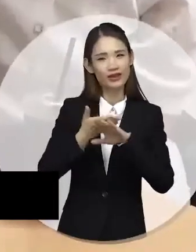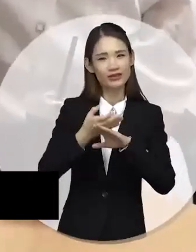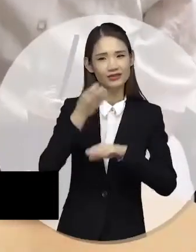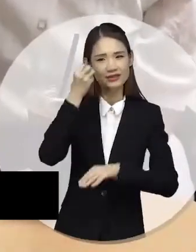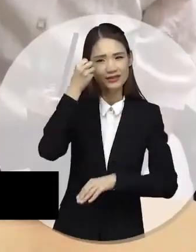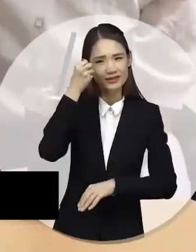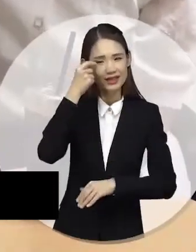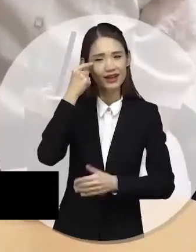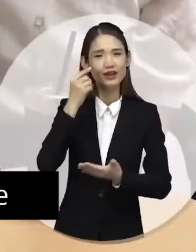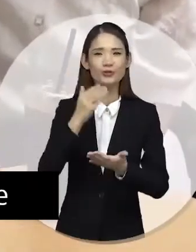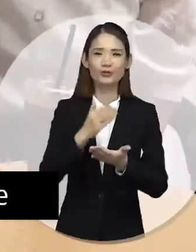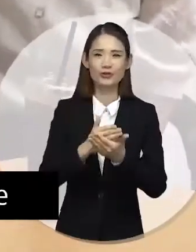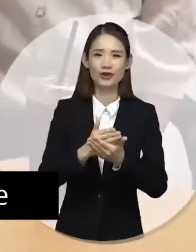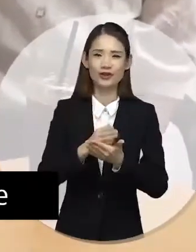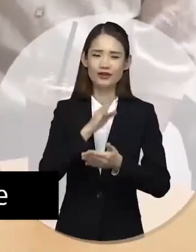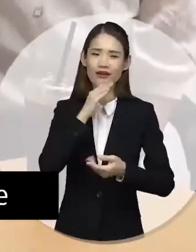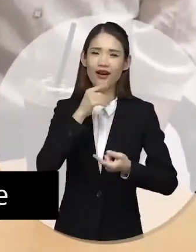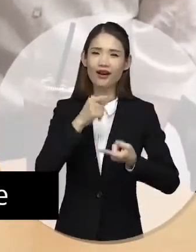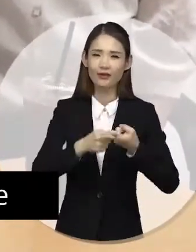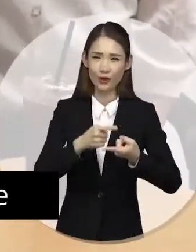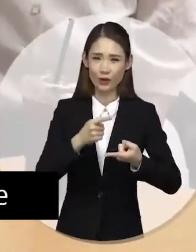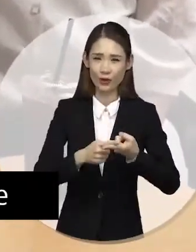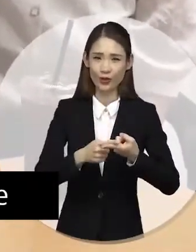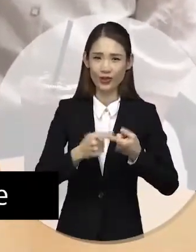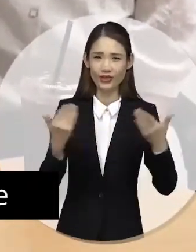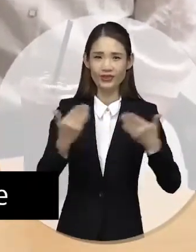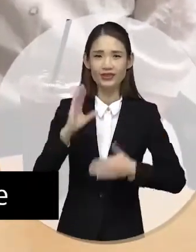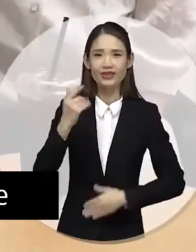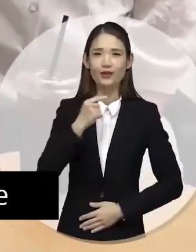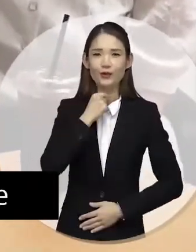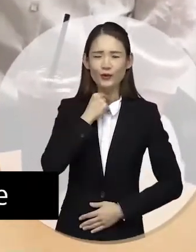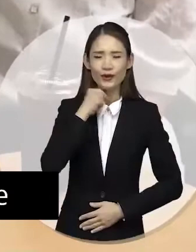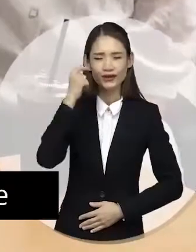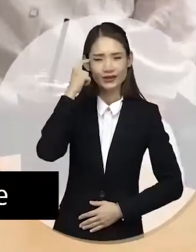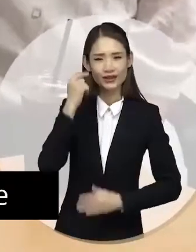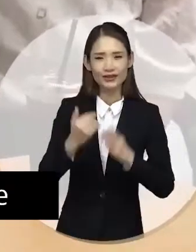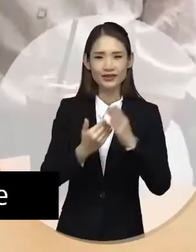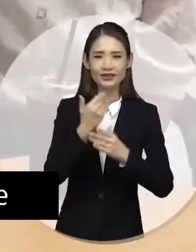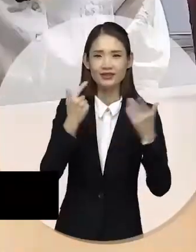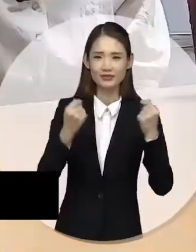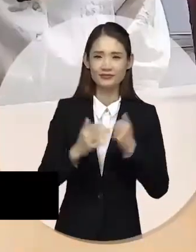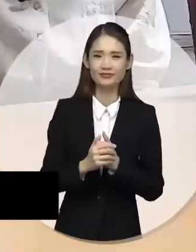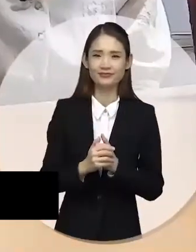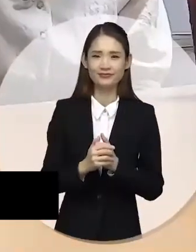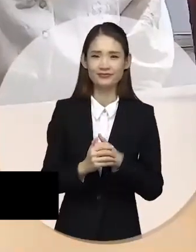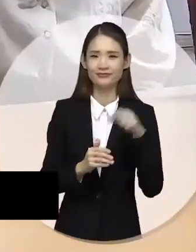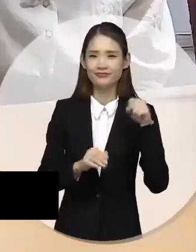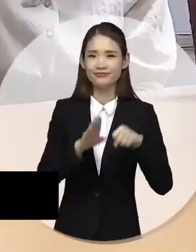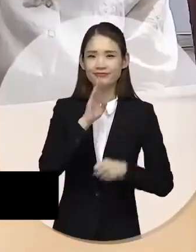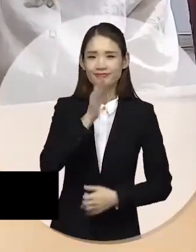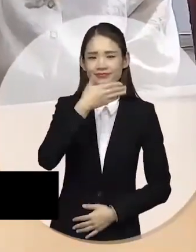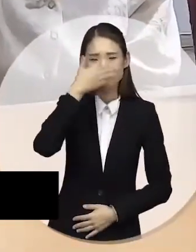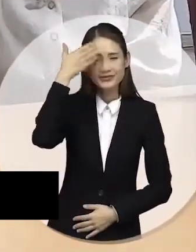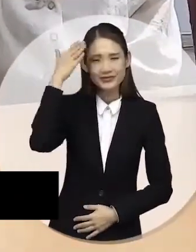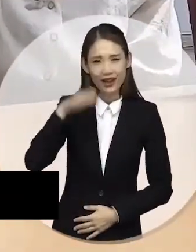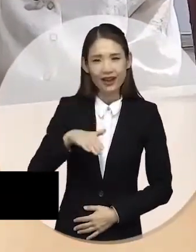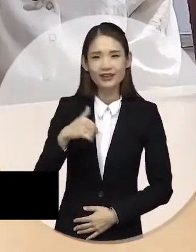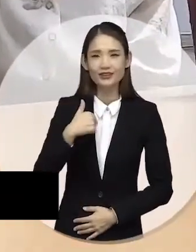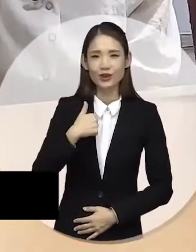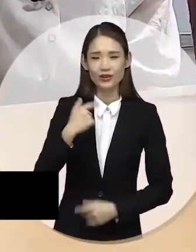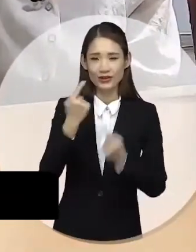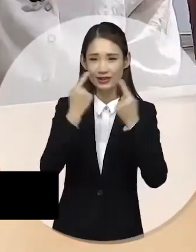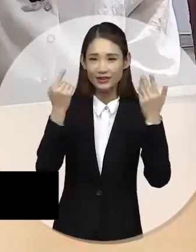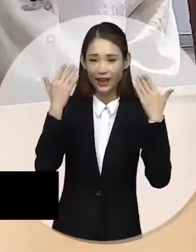사실 신기한 게 아니라 당연한 것이 되었으면 좋겠다 이런 생각이 또 들었던 것 같아요. 네, 정말 다행이고